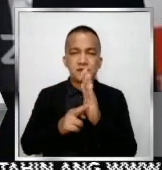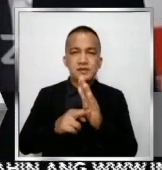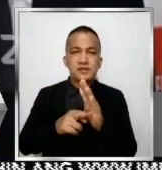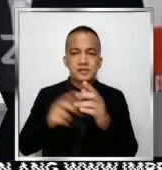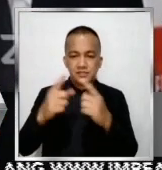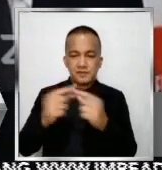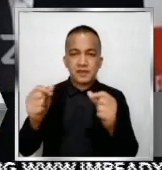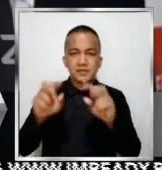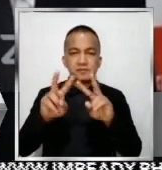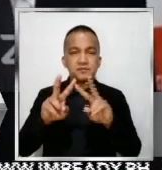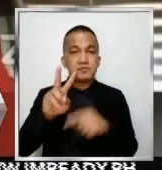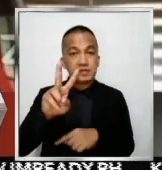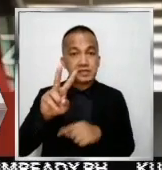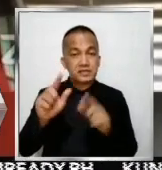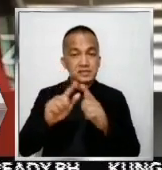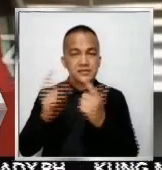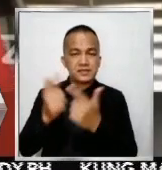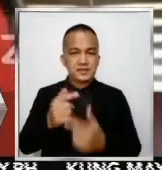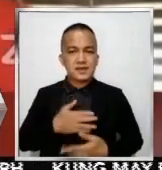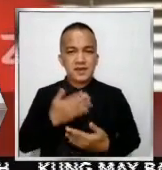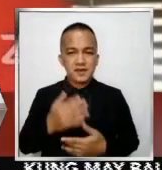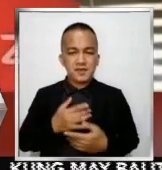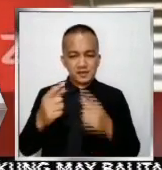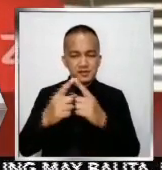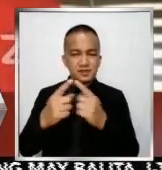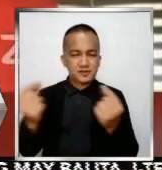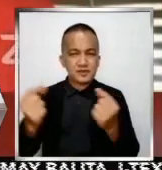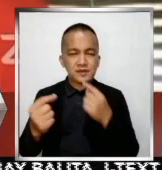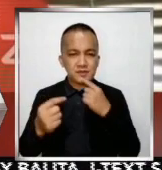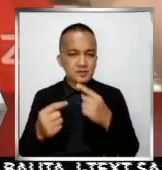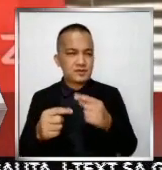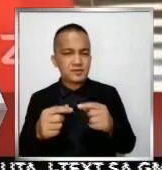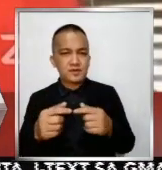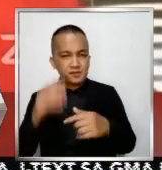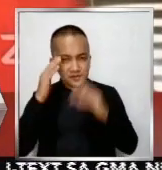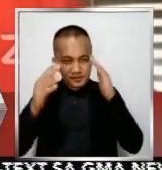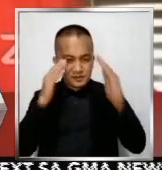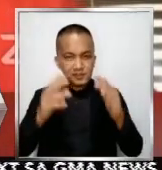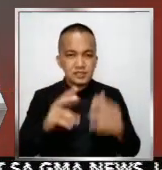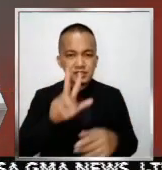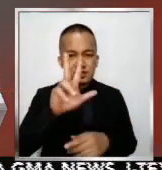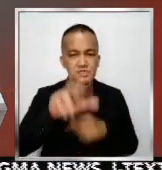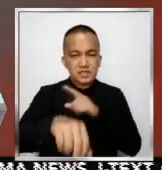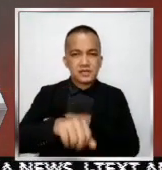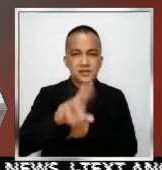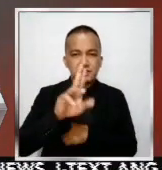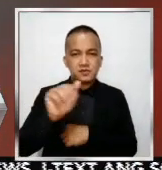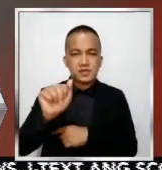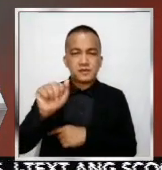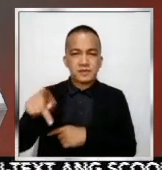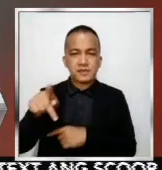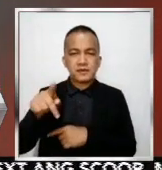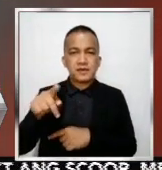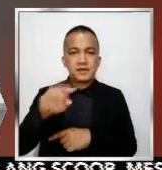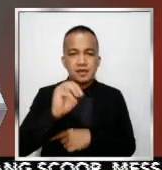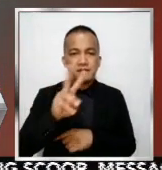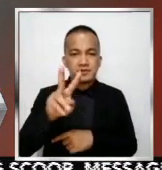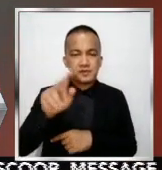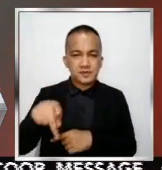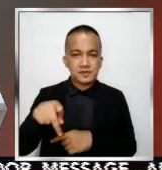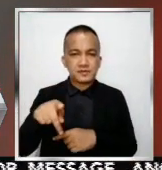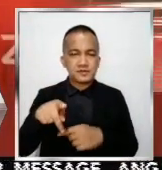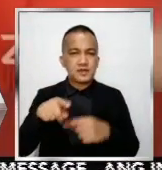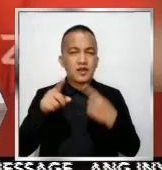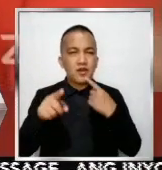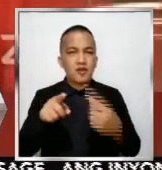mga Hapones na opisyal ng Sanen sa pambunga na pagbati ng three-time UAAP Finals MVP sa kanilang online conference bago magtanghalian